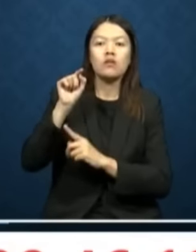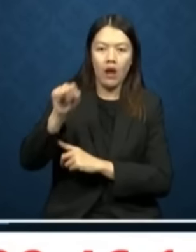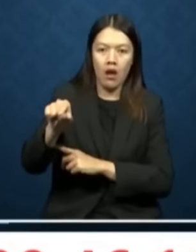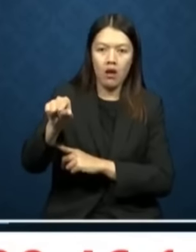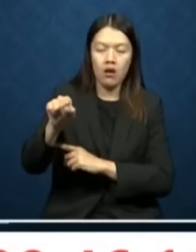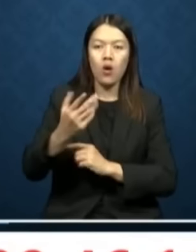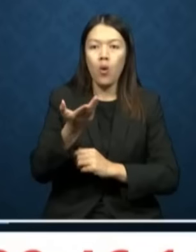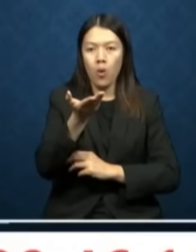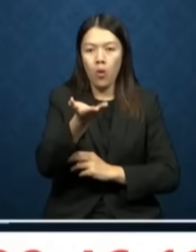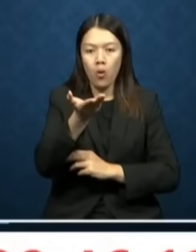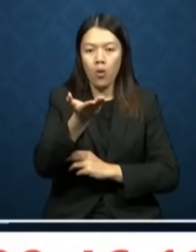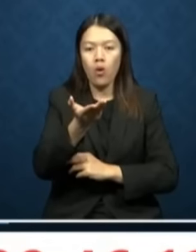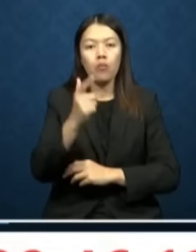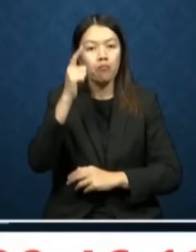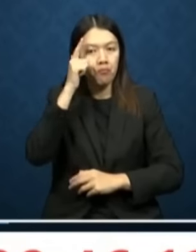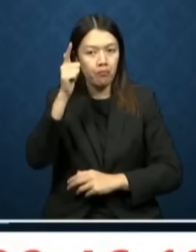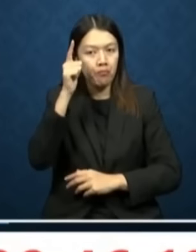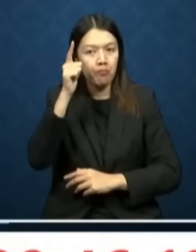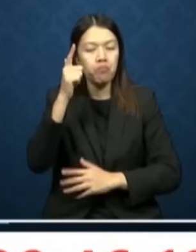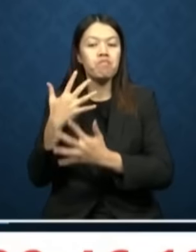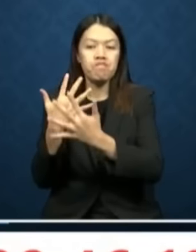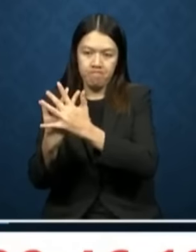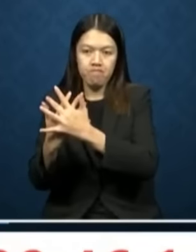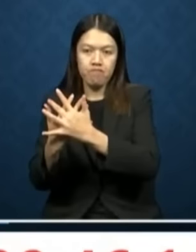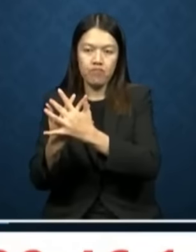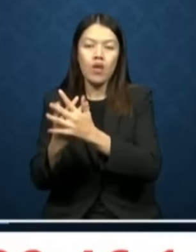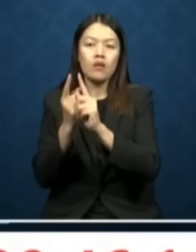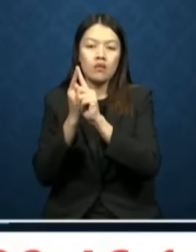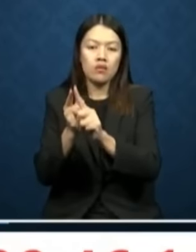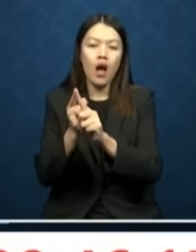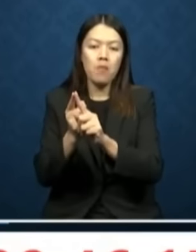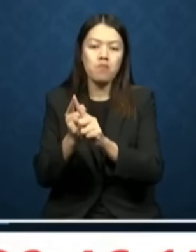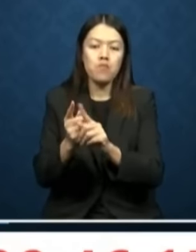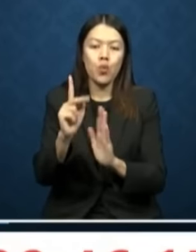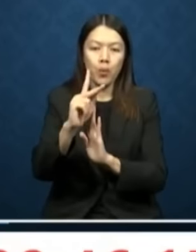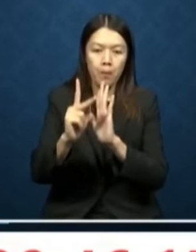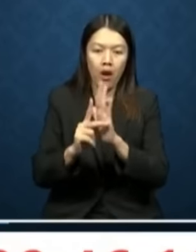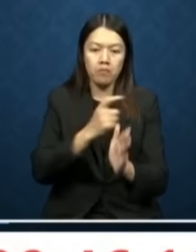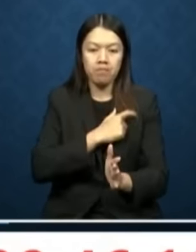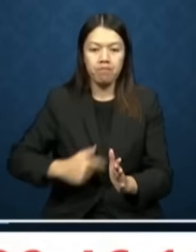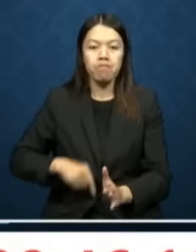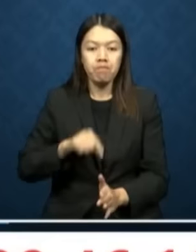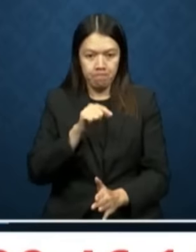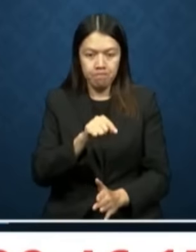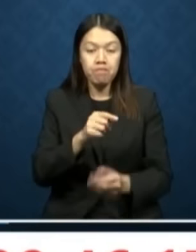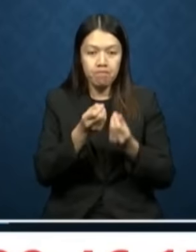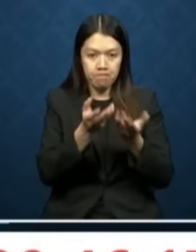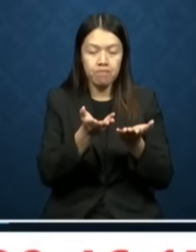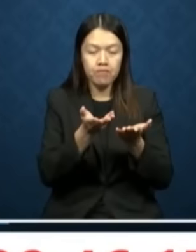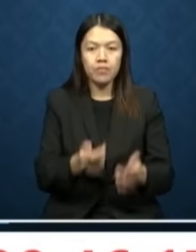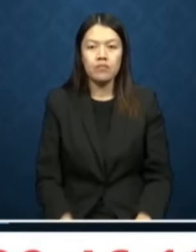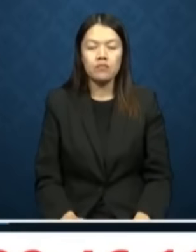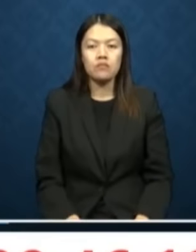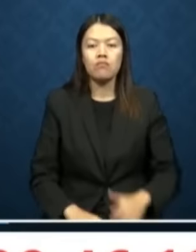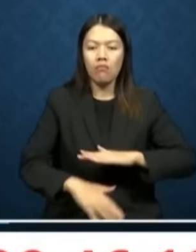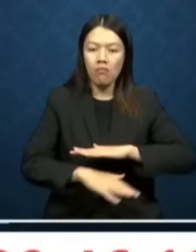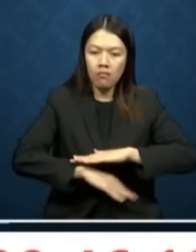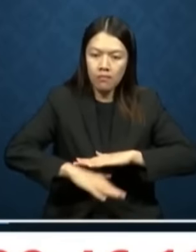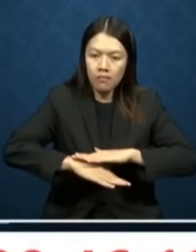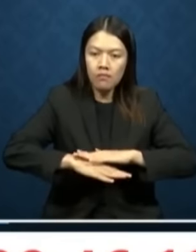และขอให้นำตัวคุณทักษิณกลับเข้ารับโทษตามที่มีพระบรมราชโองการโปรดเกล้าขณะนี้ยังไม่มีพยานหลักฐ